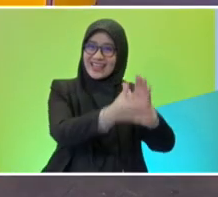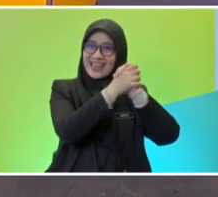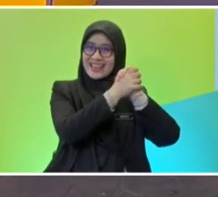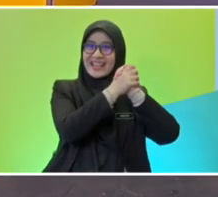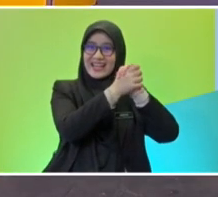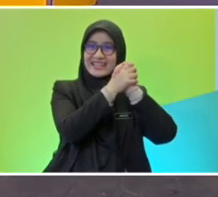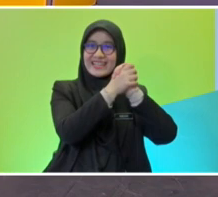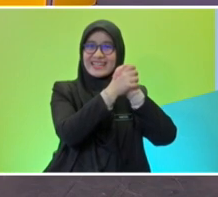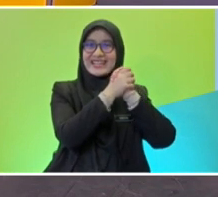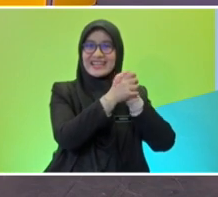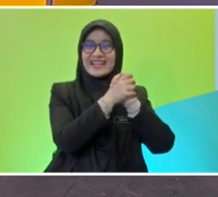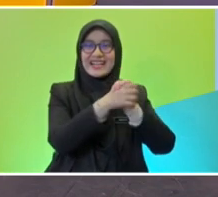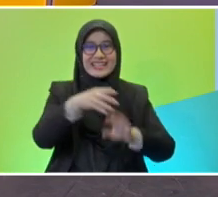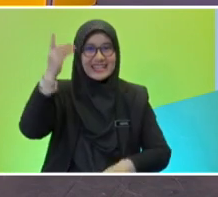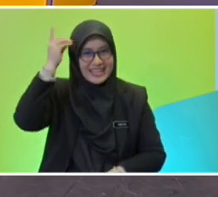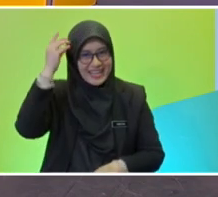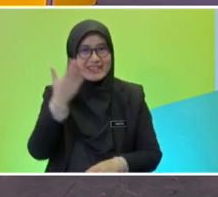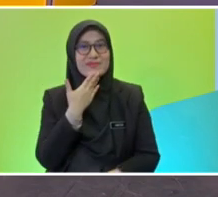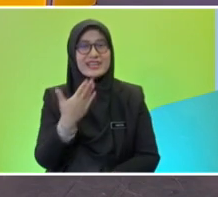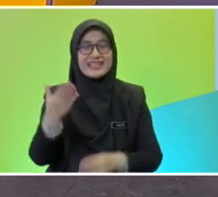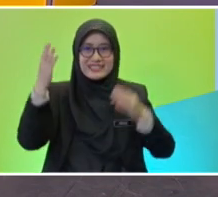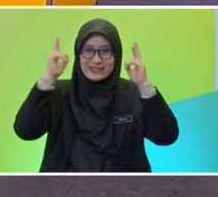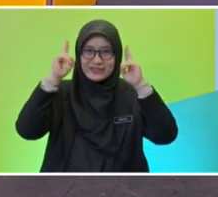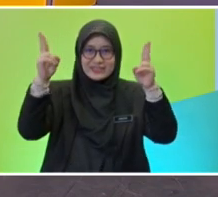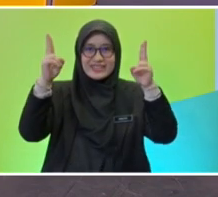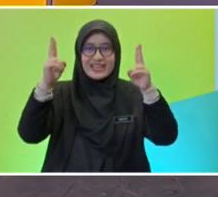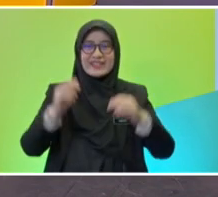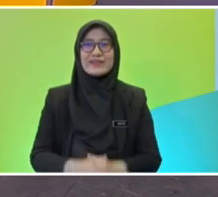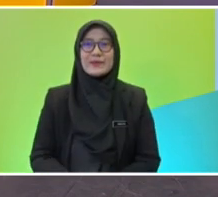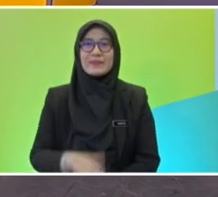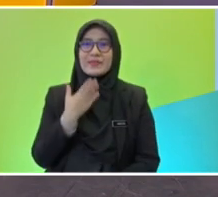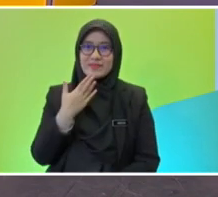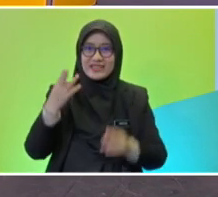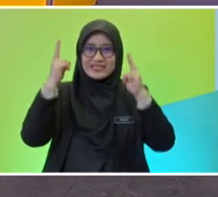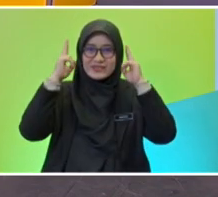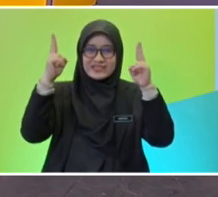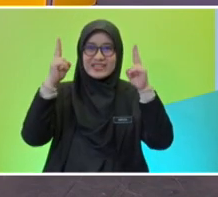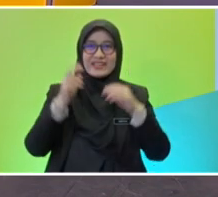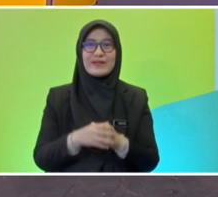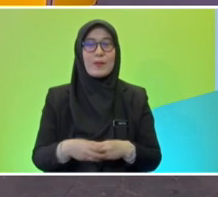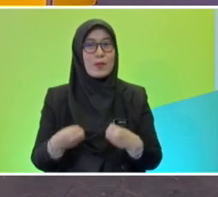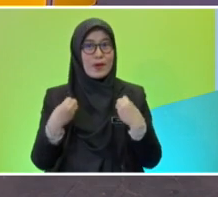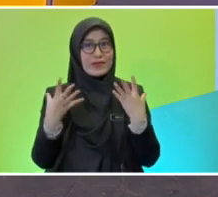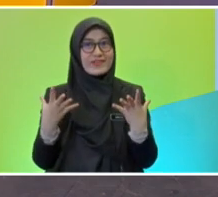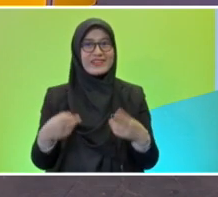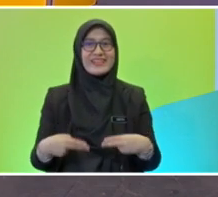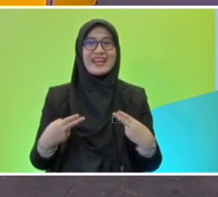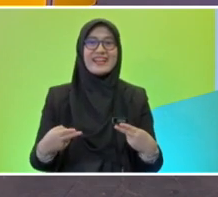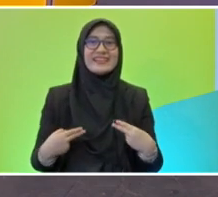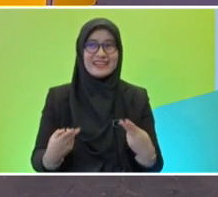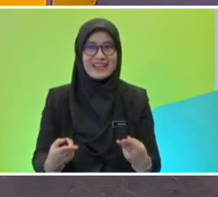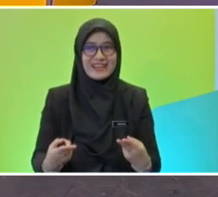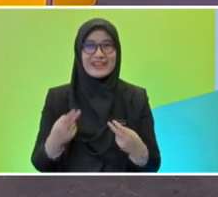k Terima kasih Ustaz Oke terima kasih banyak lagi dalam tuh